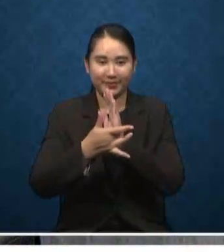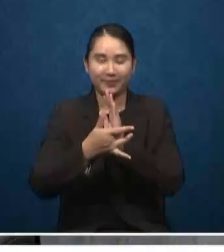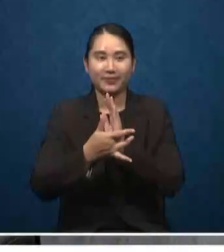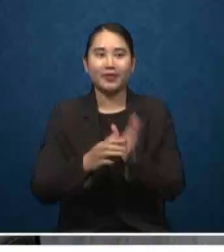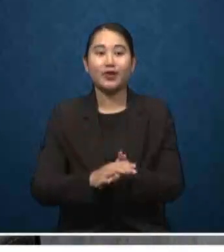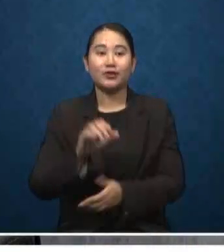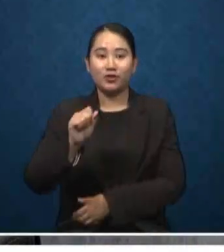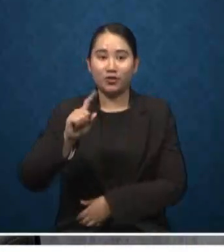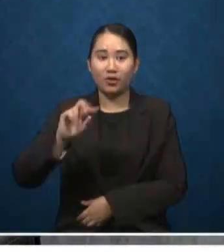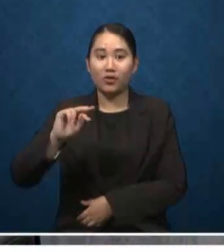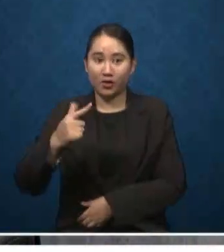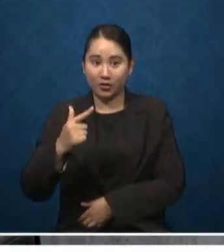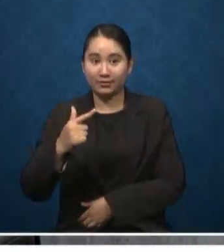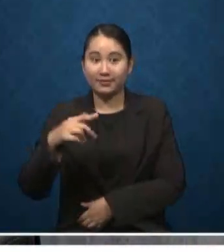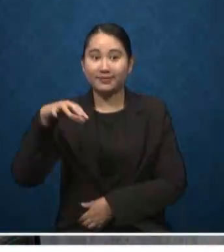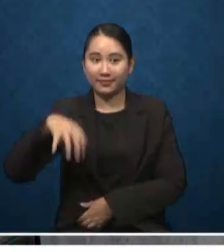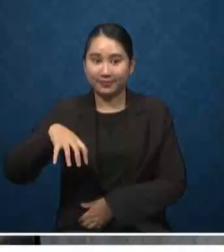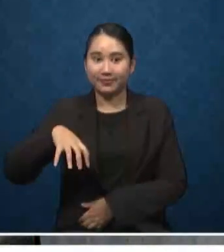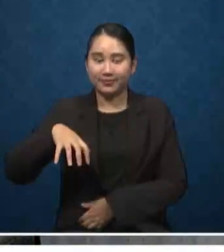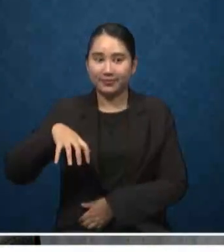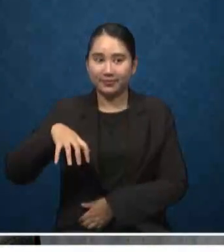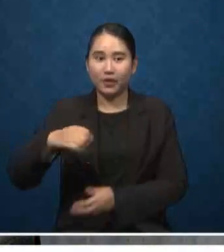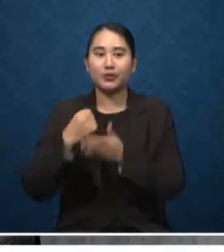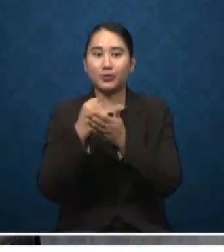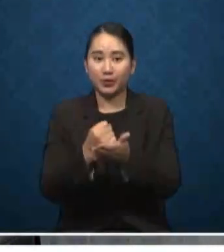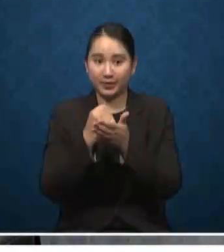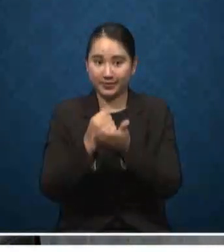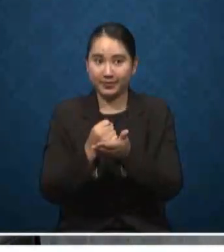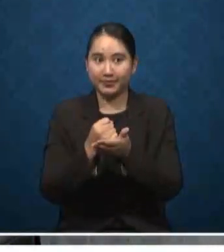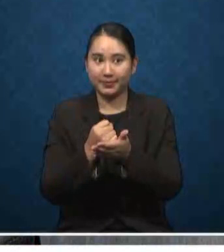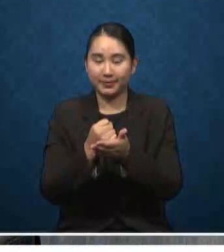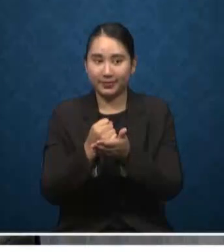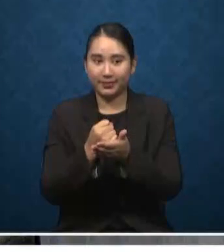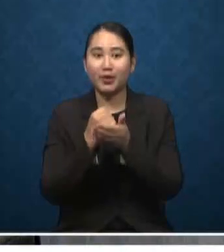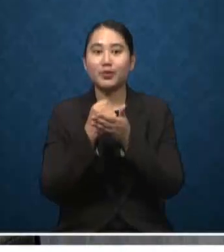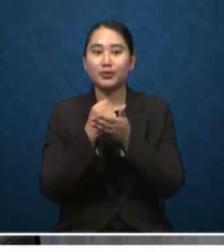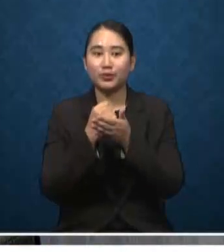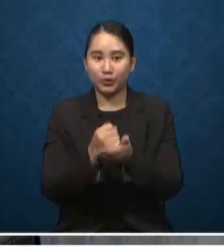ตง.สามารถที่จะเข้าไปช่วยทางหน่วย